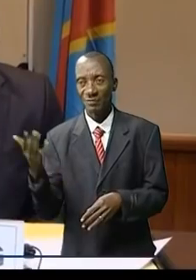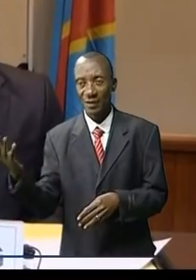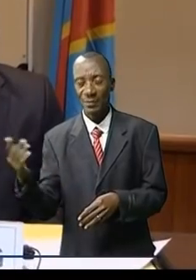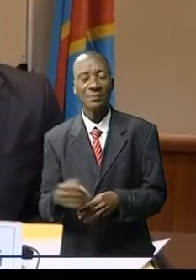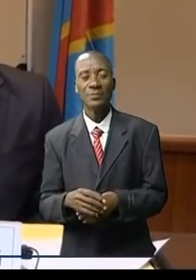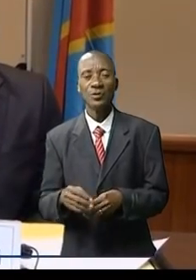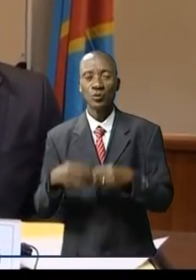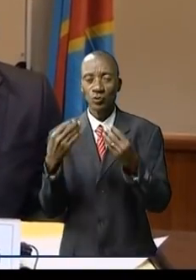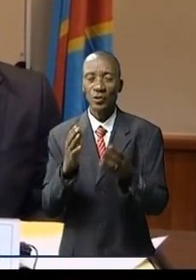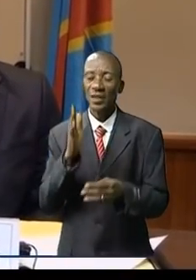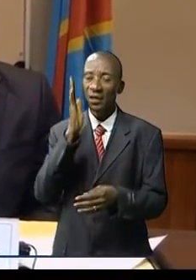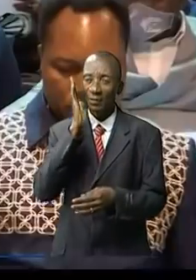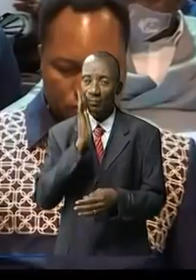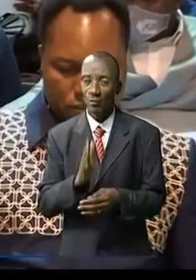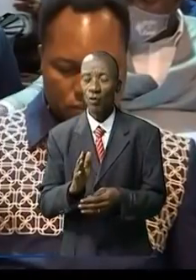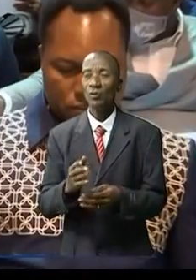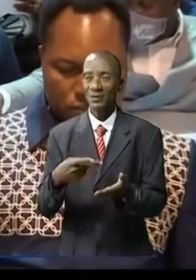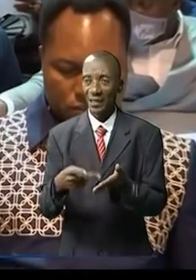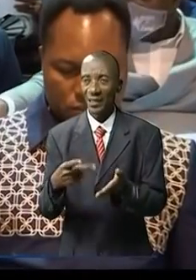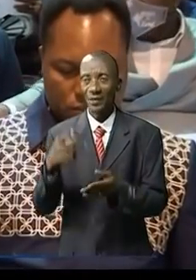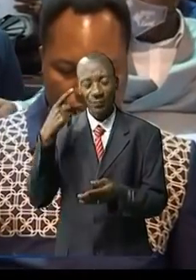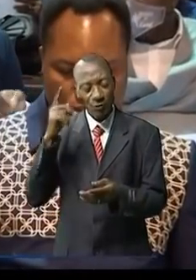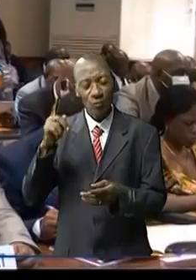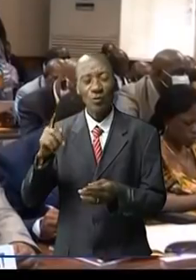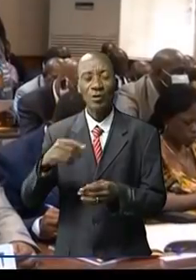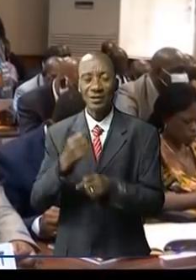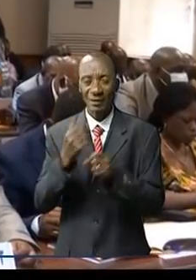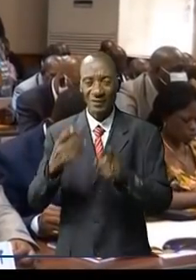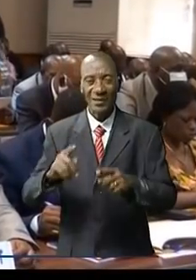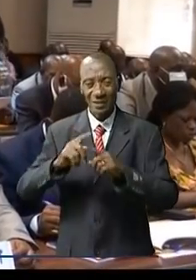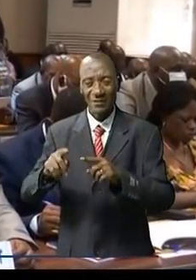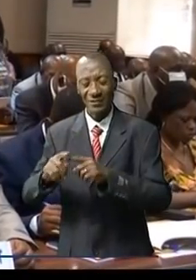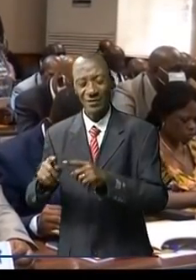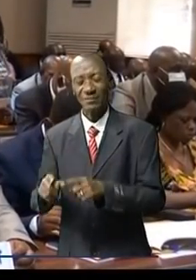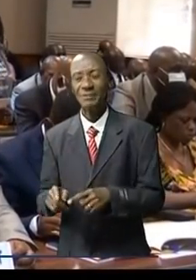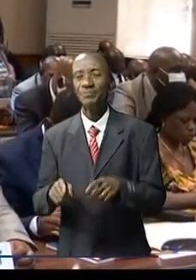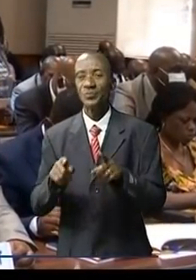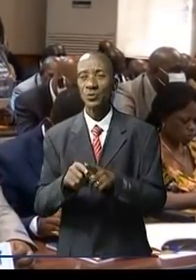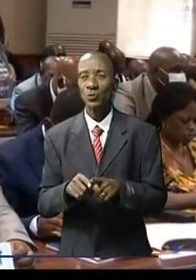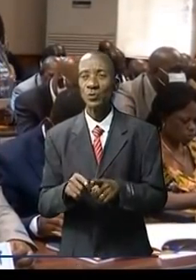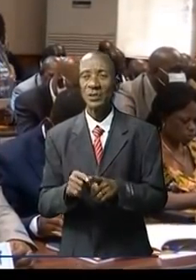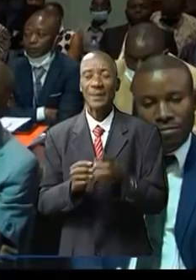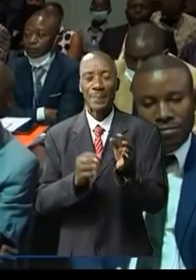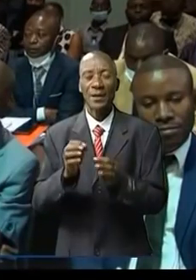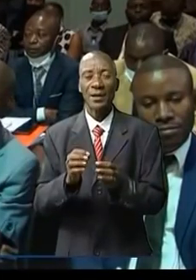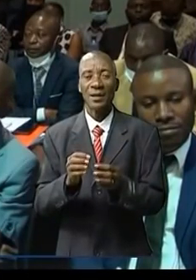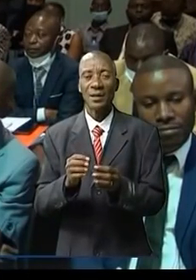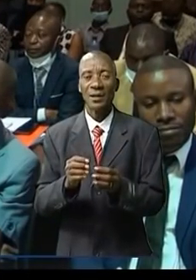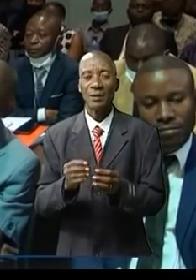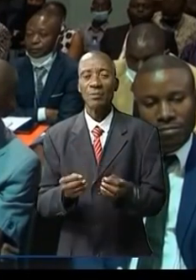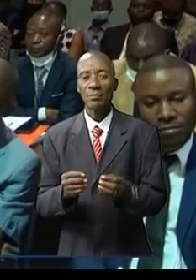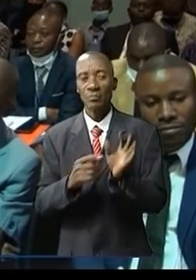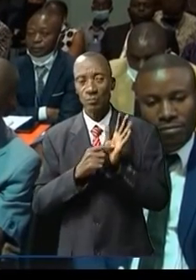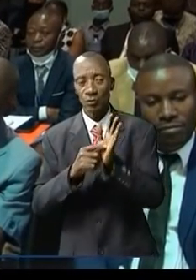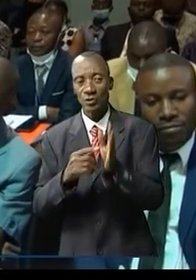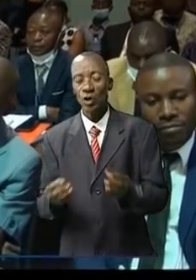dit travaux va définir les activités à réaliser et déterminer les prévisions budgétaires y relatives afin de